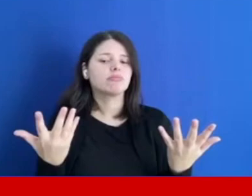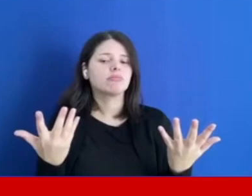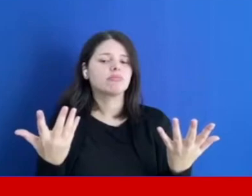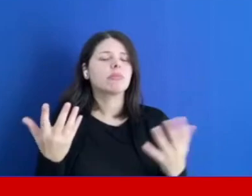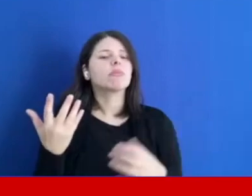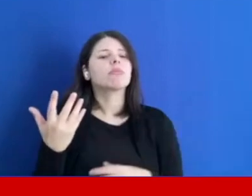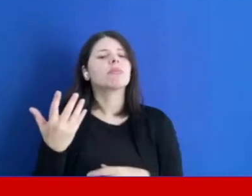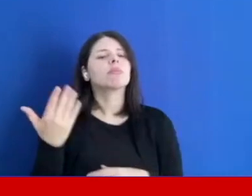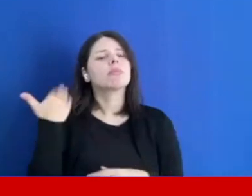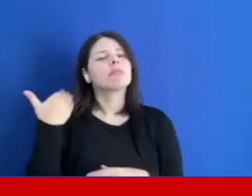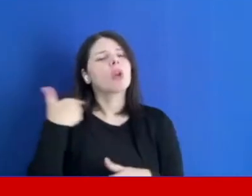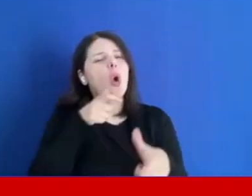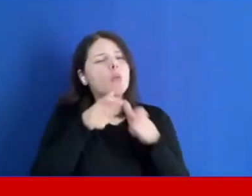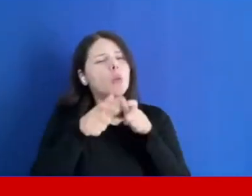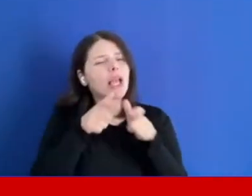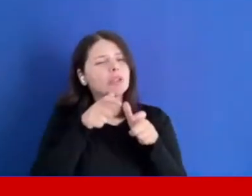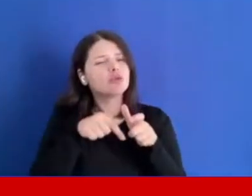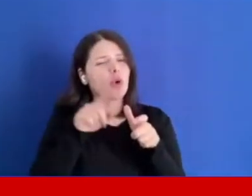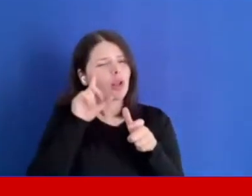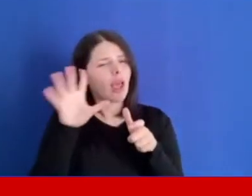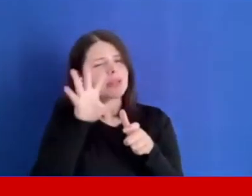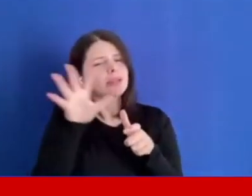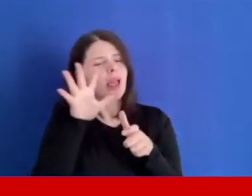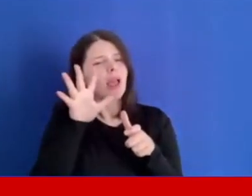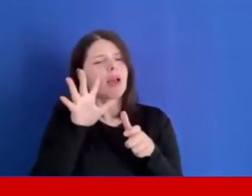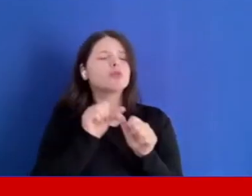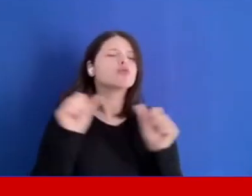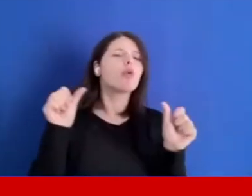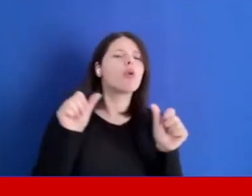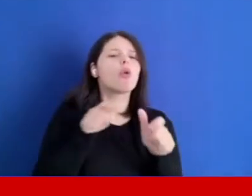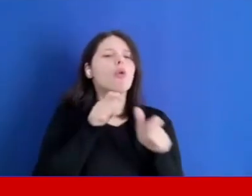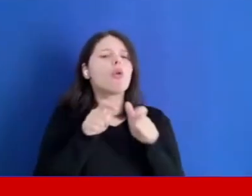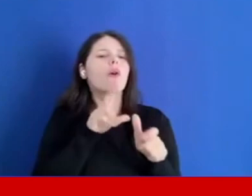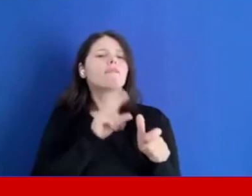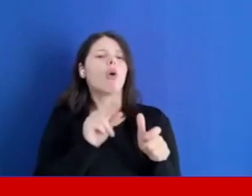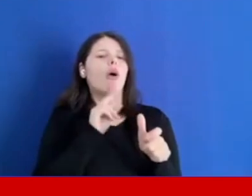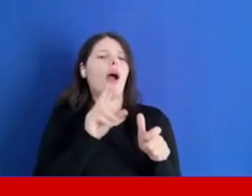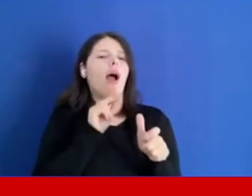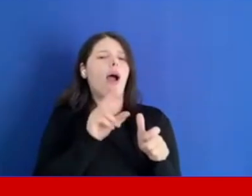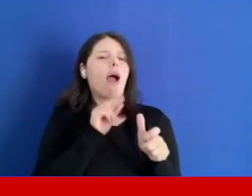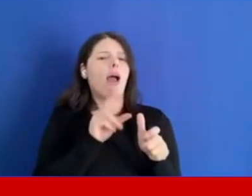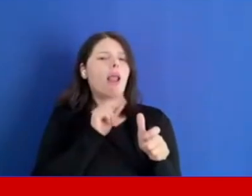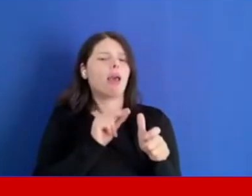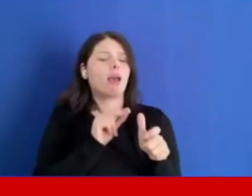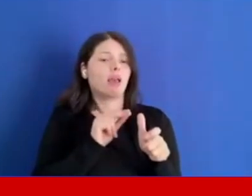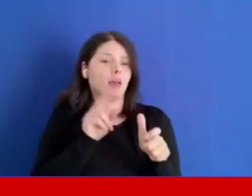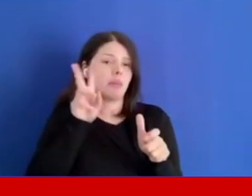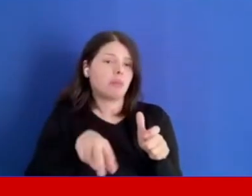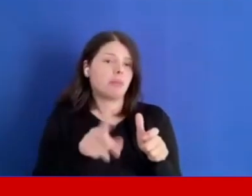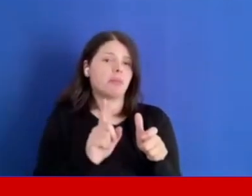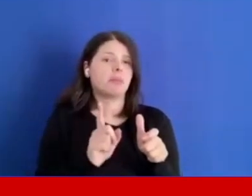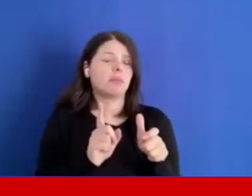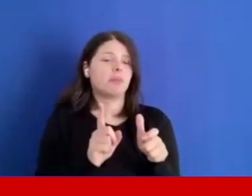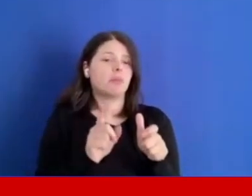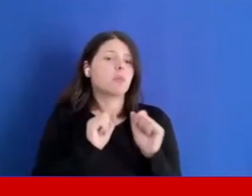si parla di comunicazione, per esempio, si pensa solo alla comunicazione vocale. In realtà la comunicazione può